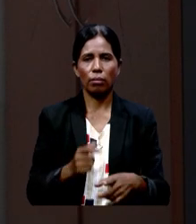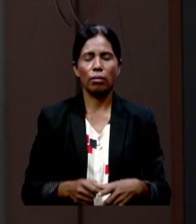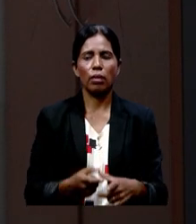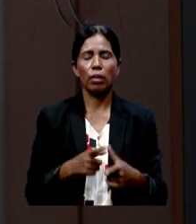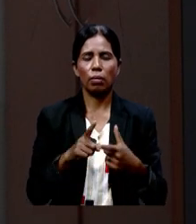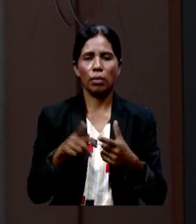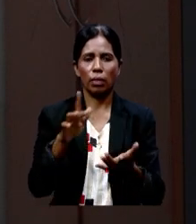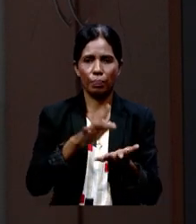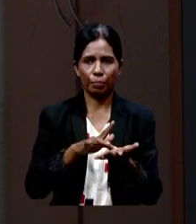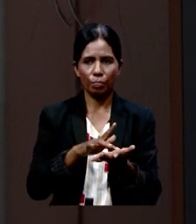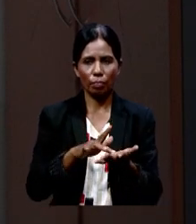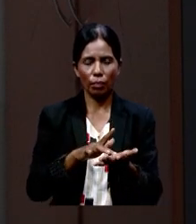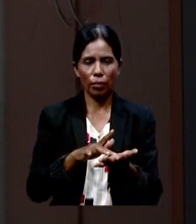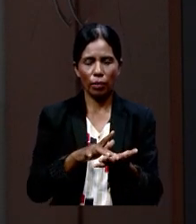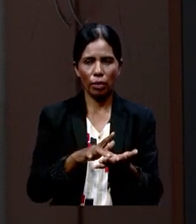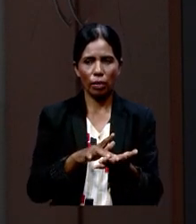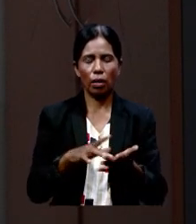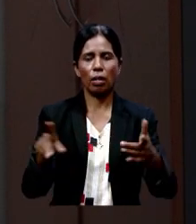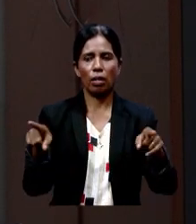muruk necessary makida